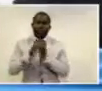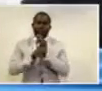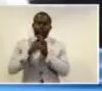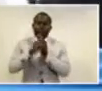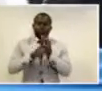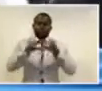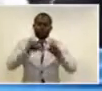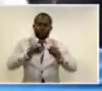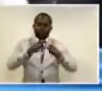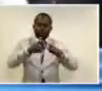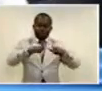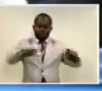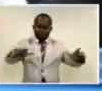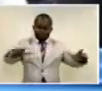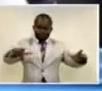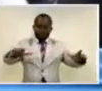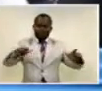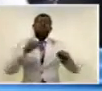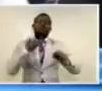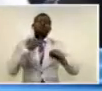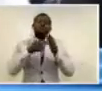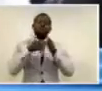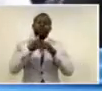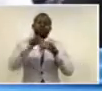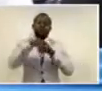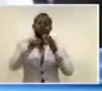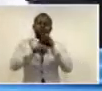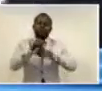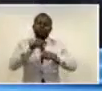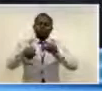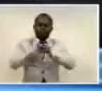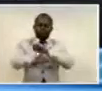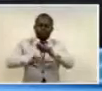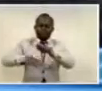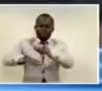Musanze kamfatiye ubutaka ngo gashaka kubakamo ibikorwa remezo